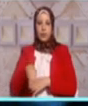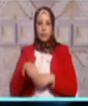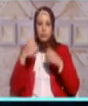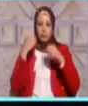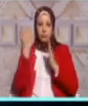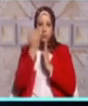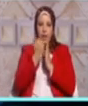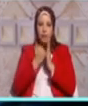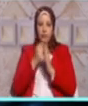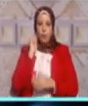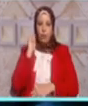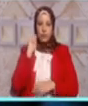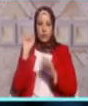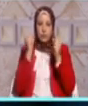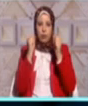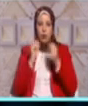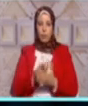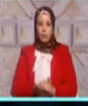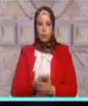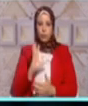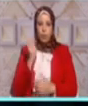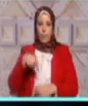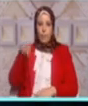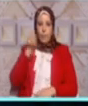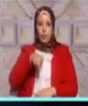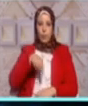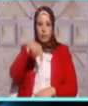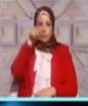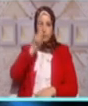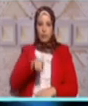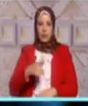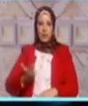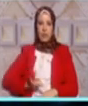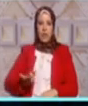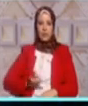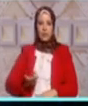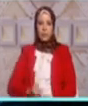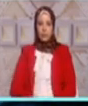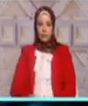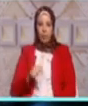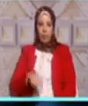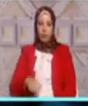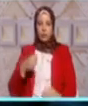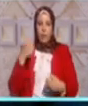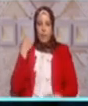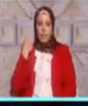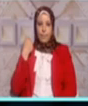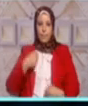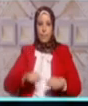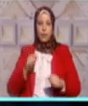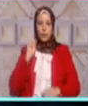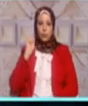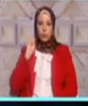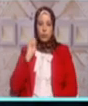في المحافظات وتطبيقها غدا الثلاثاء. الحقيقه النهارده مجلس الوزراء اعلن عن خطه تخفيف الاحمال